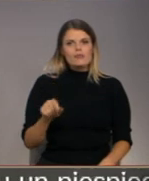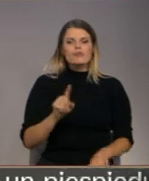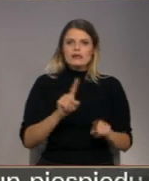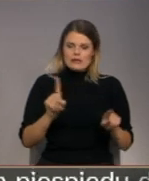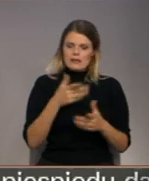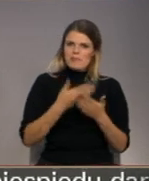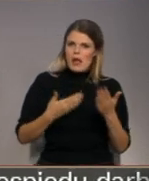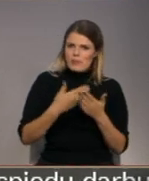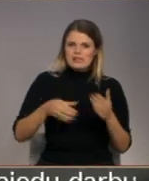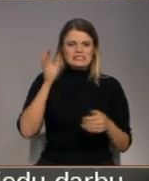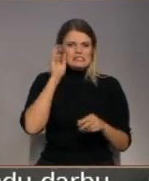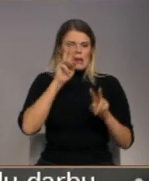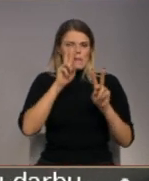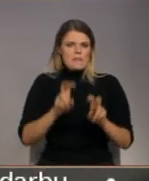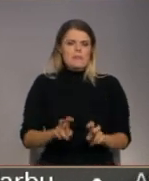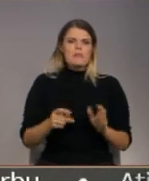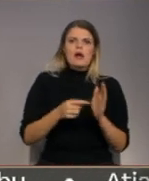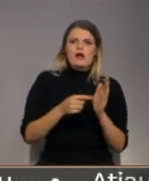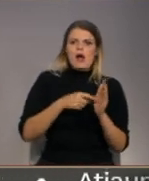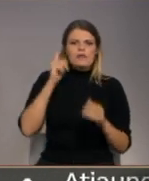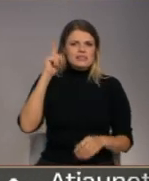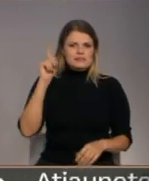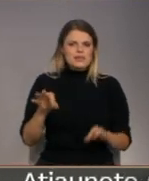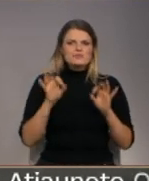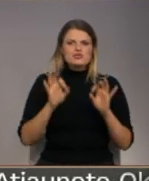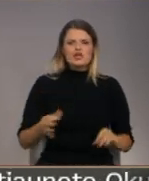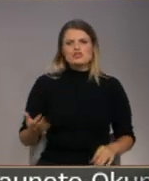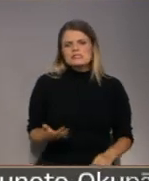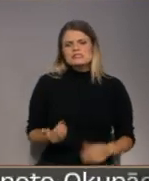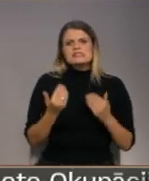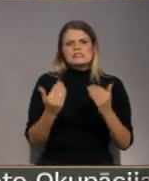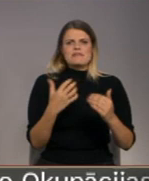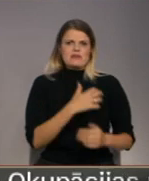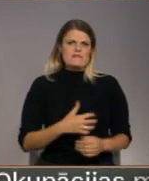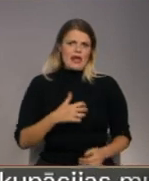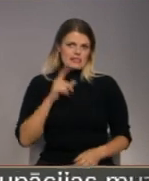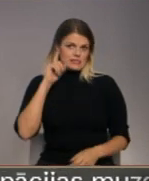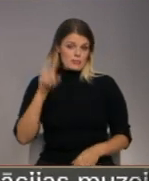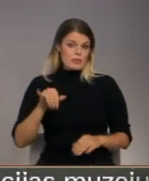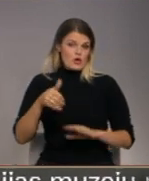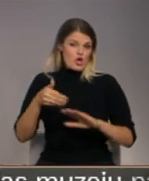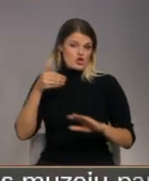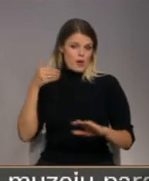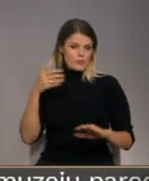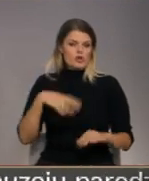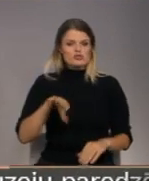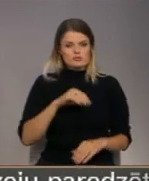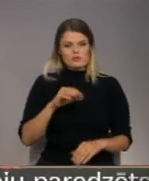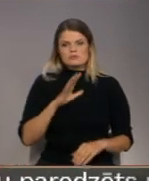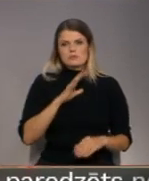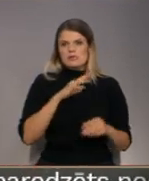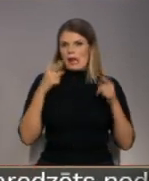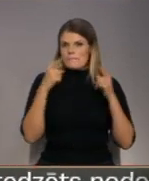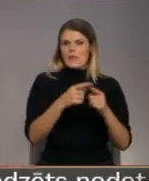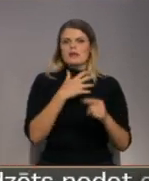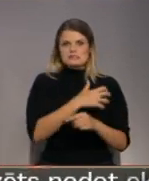pamatojumi zinātniski pētījumi, kādas prasmes un tieši dzīvei vajadzīgās prasmes. Ja mēs iepriekš bija tas mērķis,